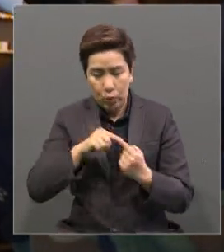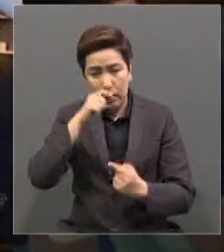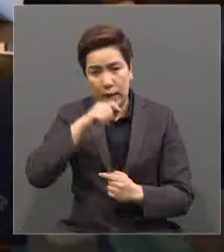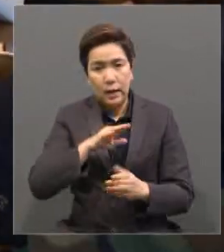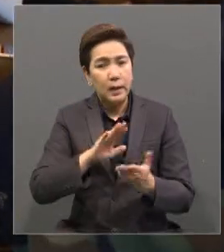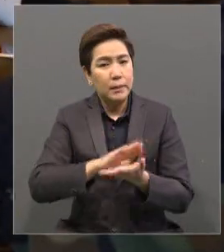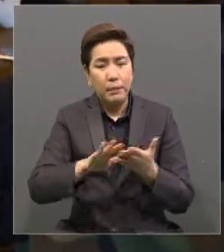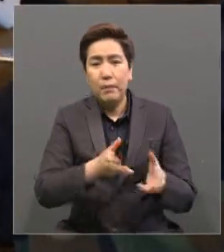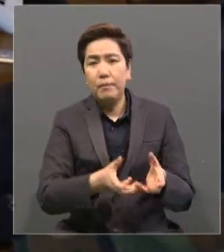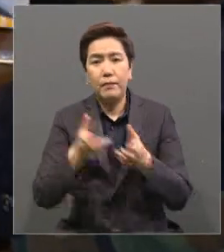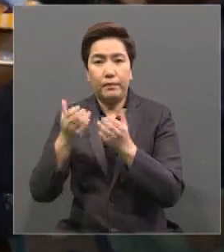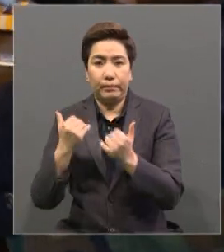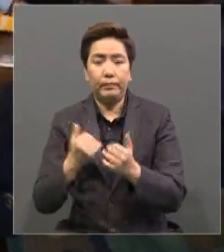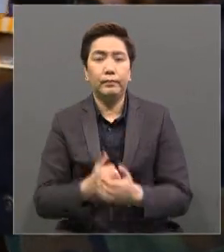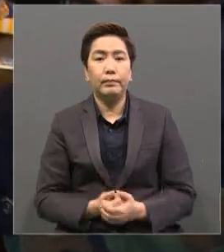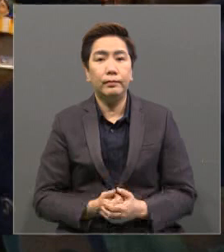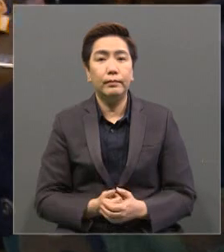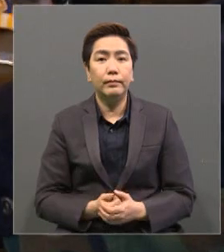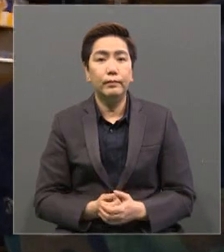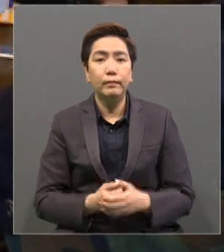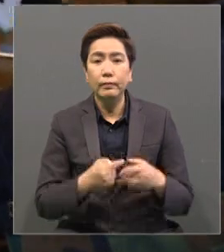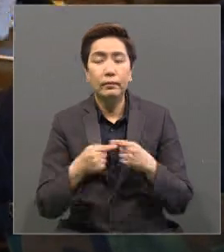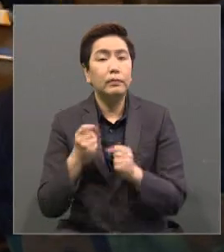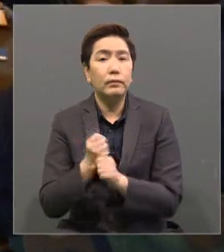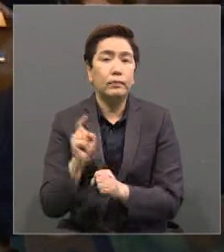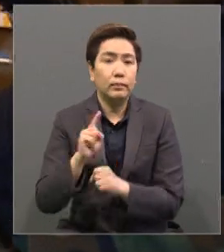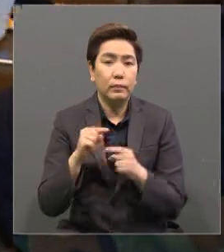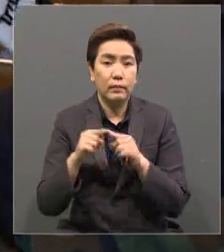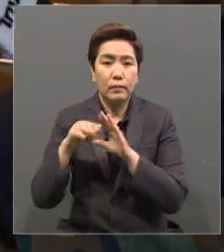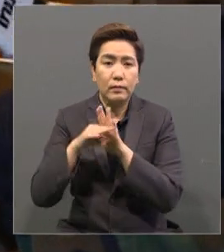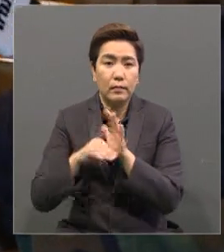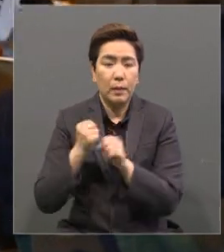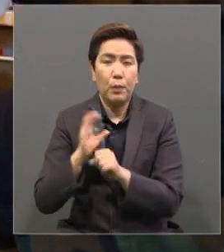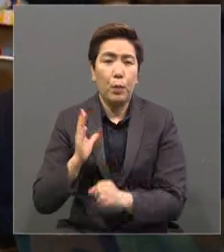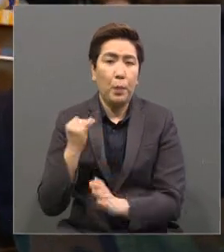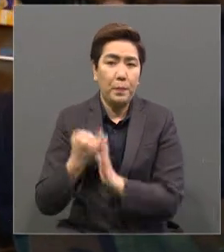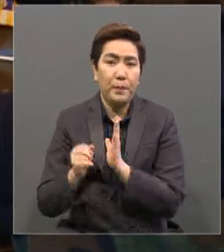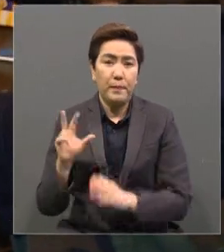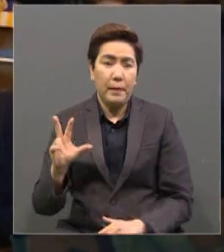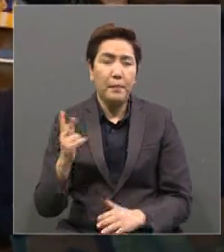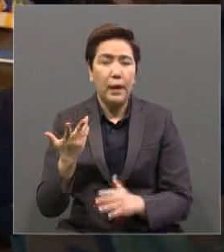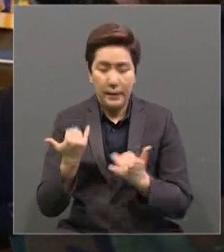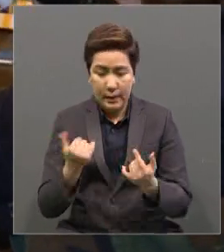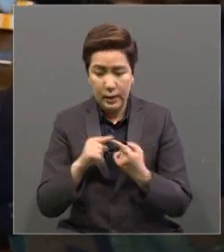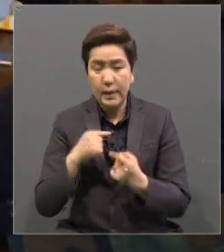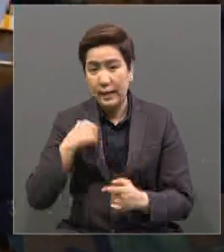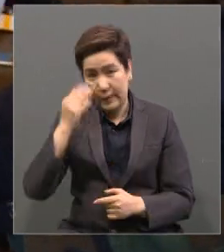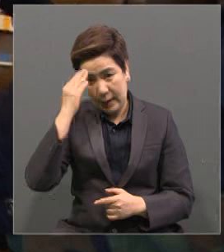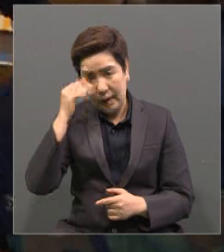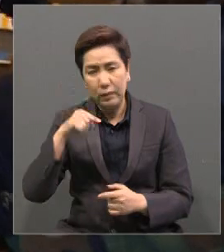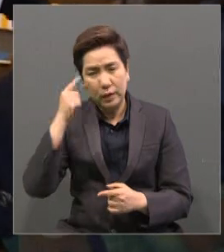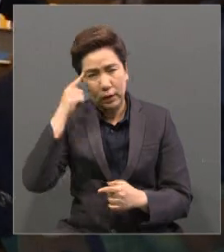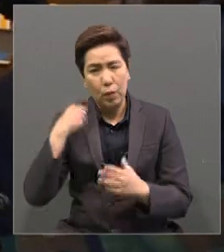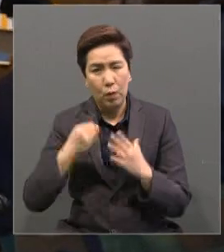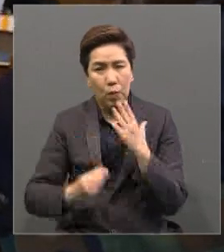ยไปเรียบร้อยแล้วครับ ส่วนขั้นตอนหลังจากนี้มันจะต้องดำเนินการอย่างไรฮะเกี่ยวกับผู้ต้องหาทั้ง3รายนะท่าน เบื้องต้นทราบว่าน่ามี